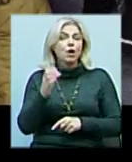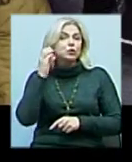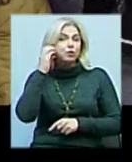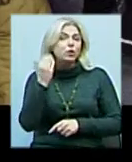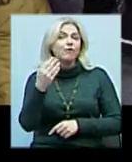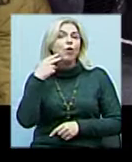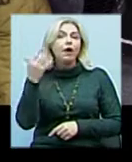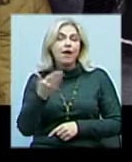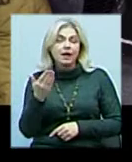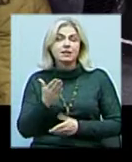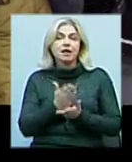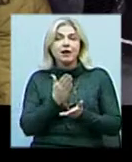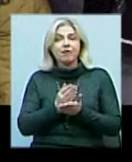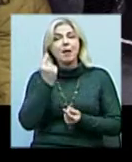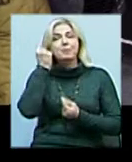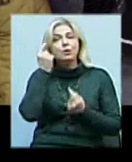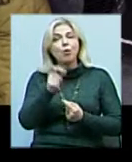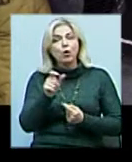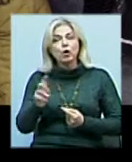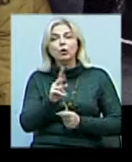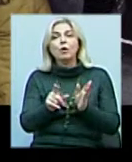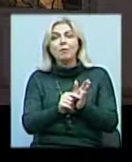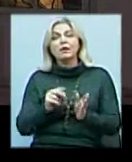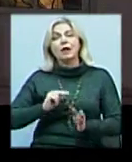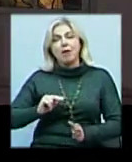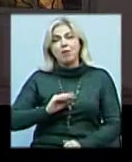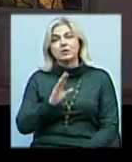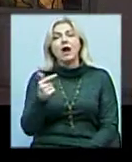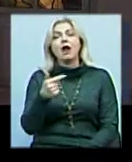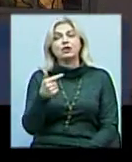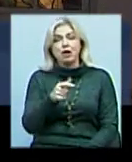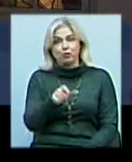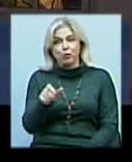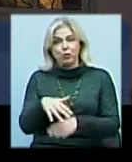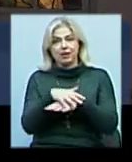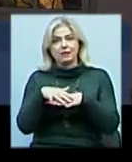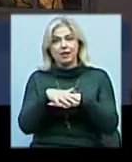лекцій часто є психологи, які до цього працювали з цивільним населенням.